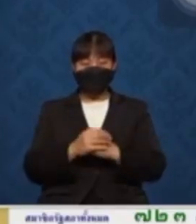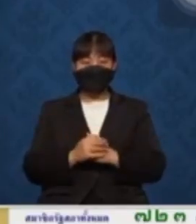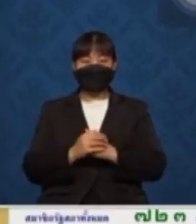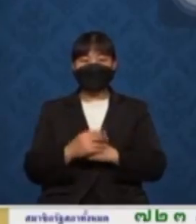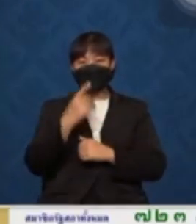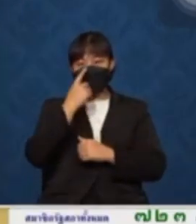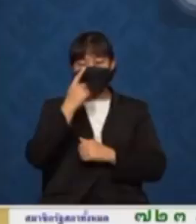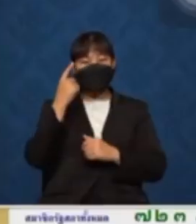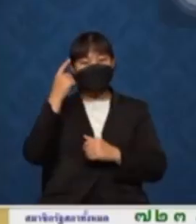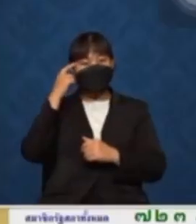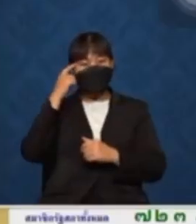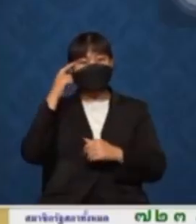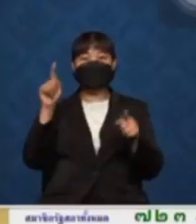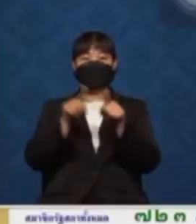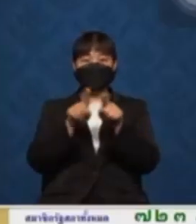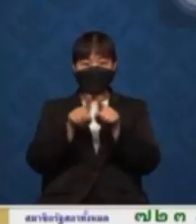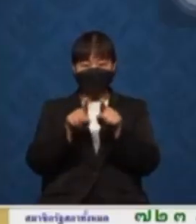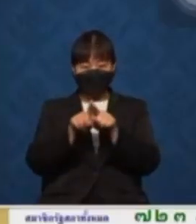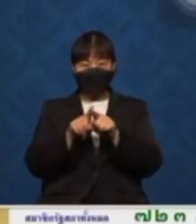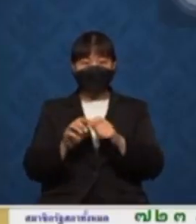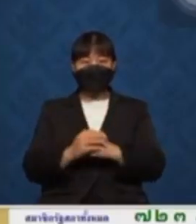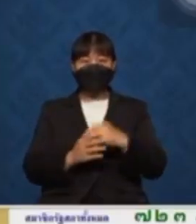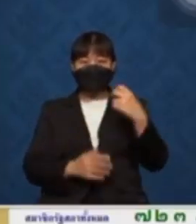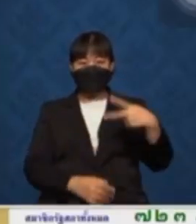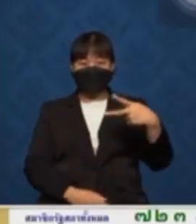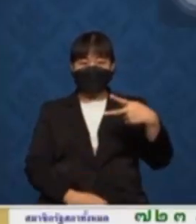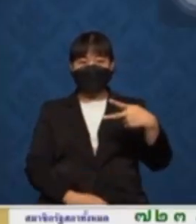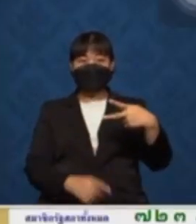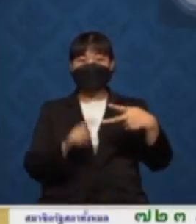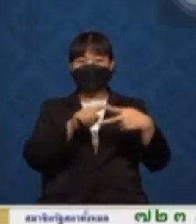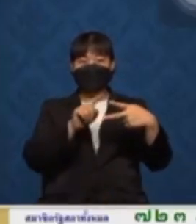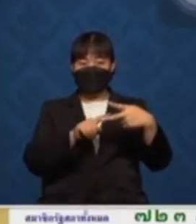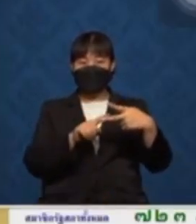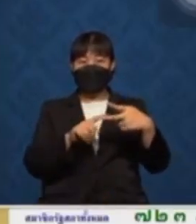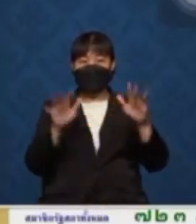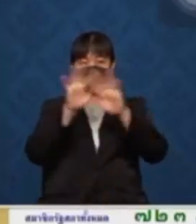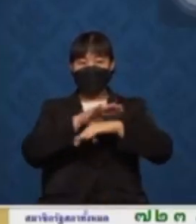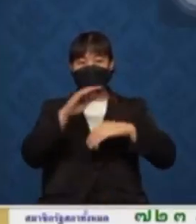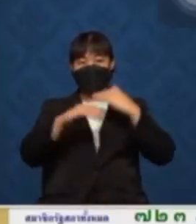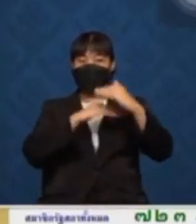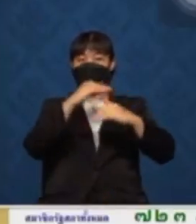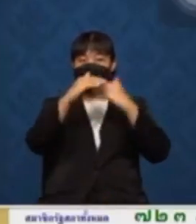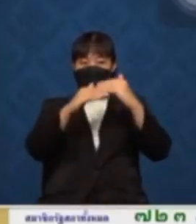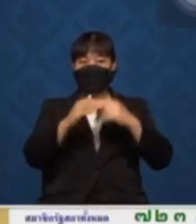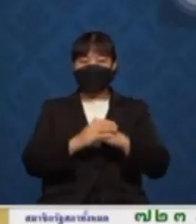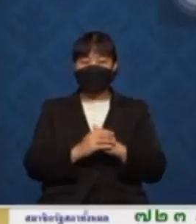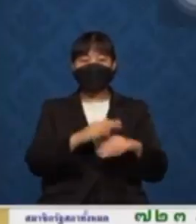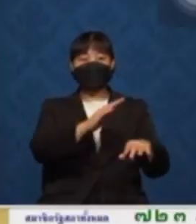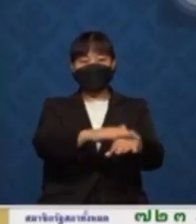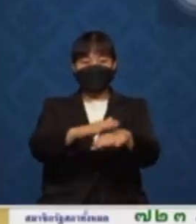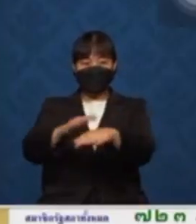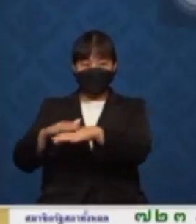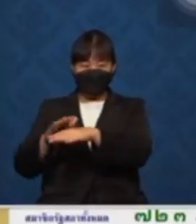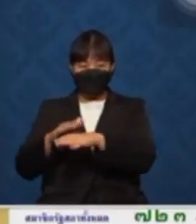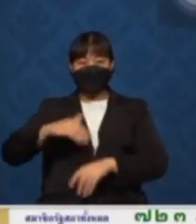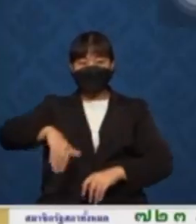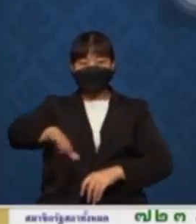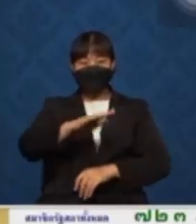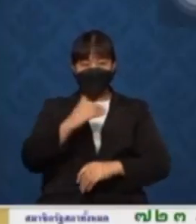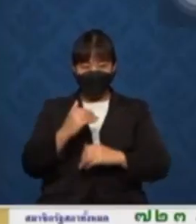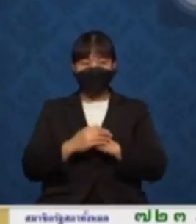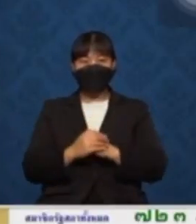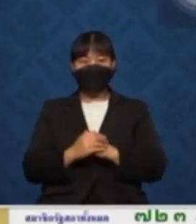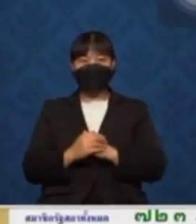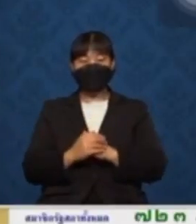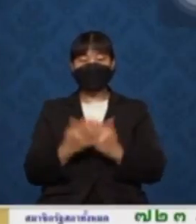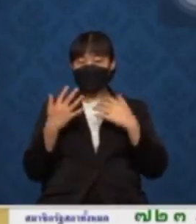นตรงกันเห็นพ้องต้องกันใน2ประเด็นเปรียบเสมือน2ขั้นบันไดที่ผมอยากจะเชิญสมาชิกรัฐสภาทุกท่านนั้นมาร่วมพร้อมเดินไปกับผม